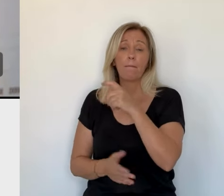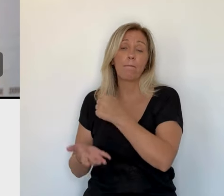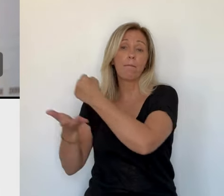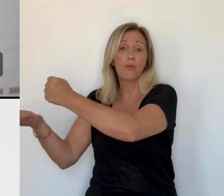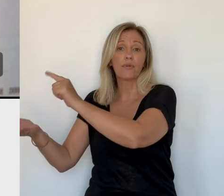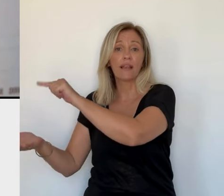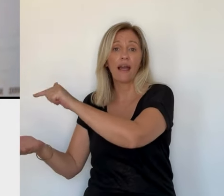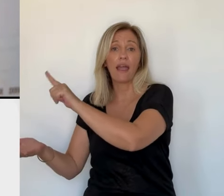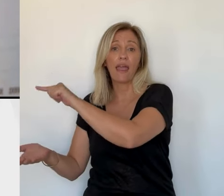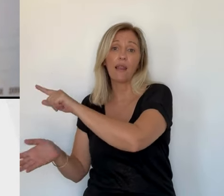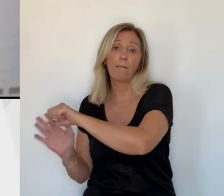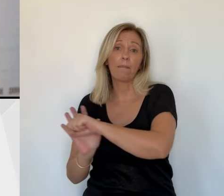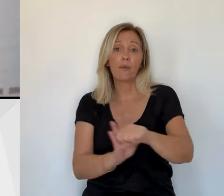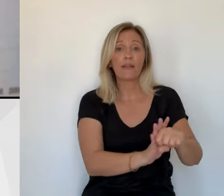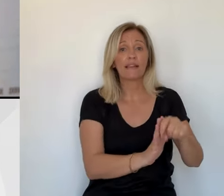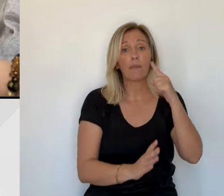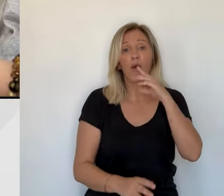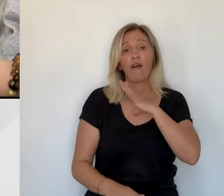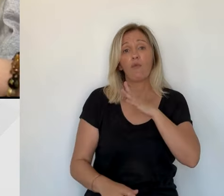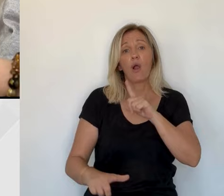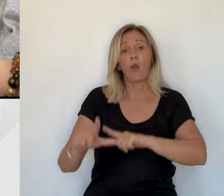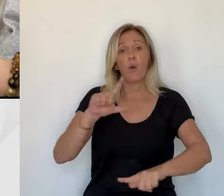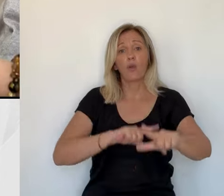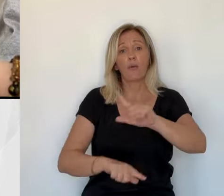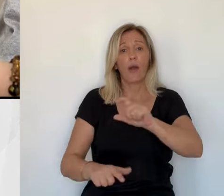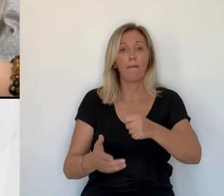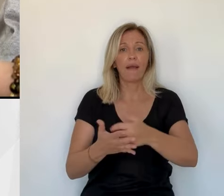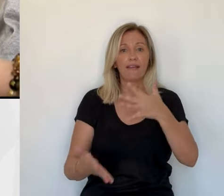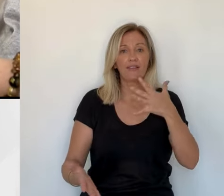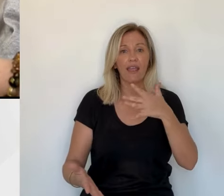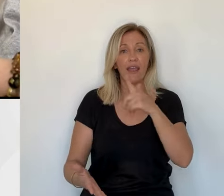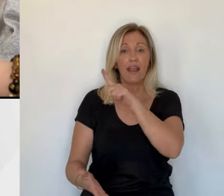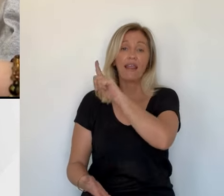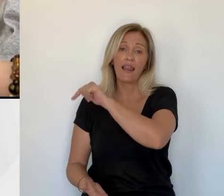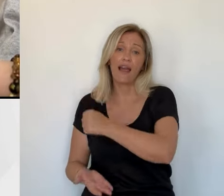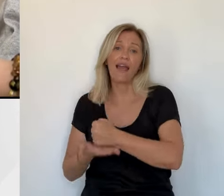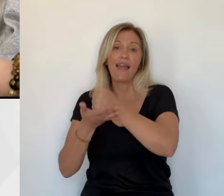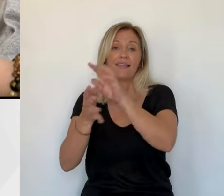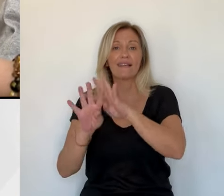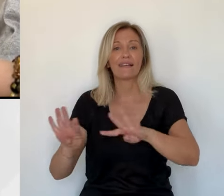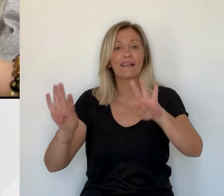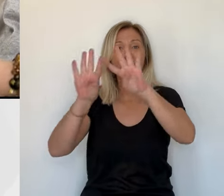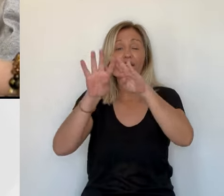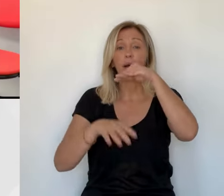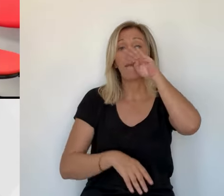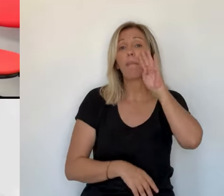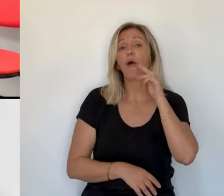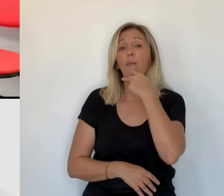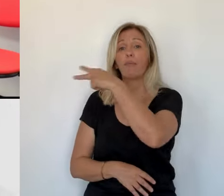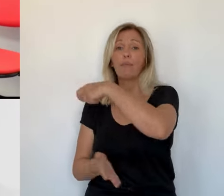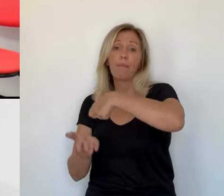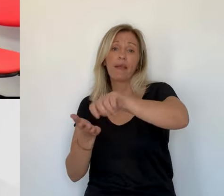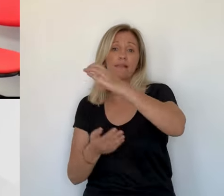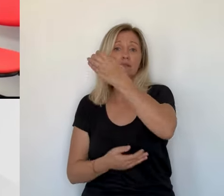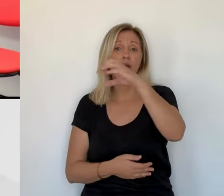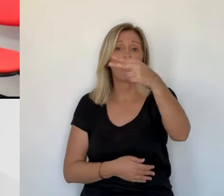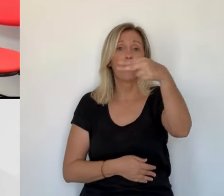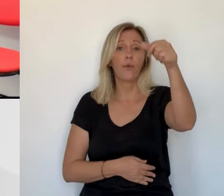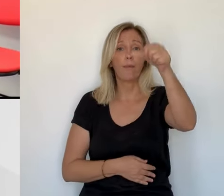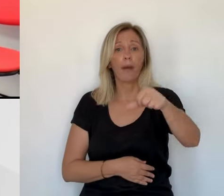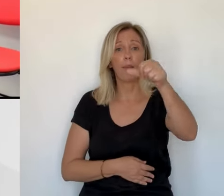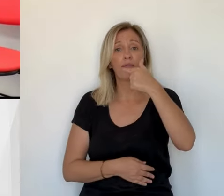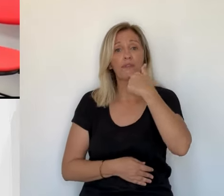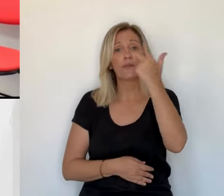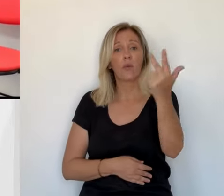mention très bien. Elle fait partie des personnes prioritaires pour occuper ses logements au loyer défiant toute concurrence. Aide de la CAF déduite,